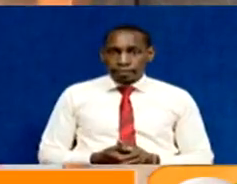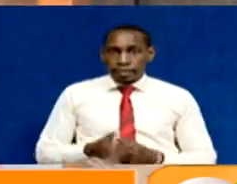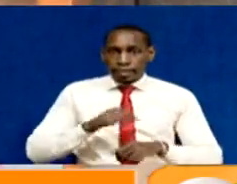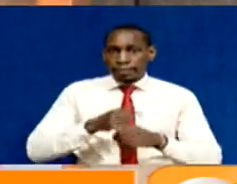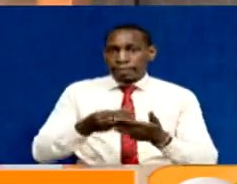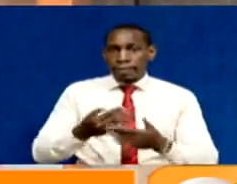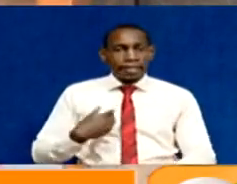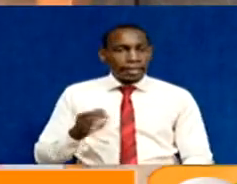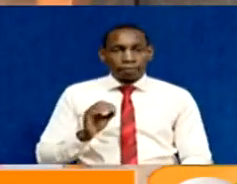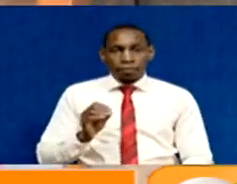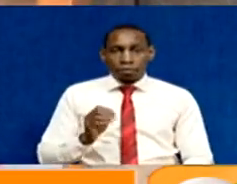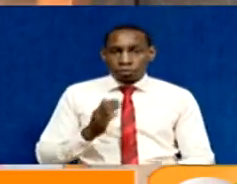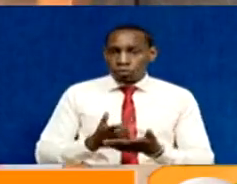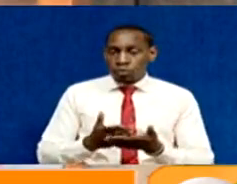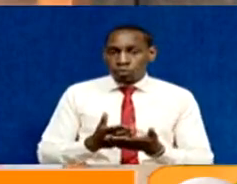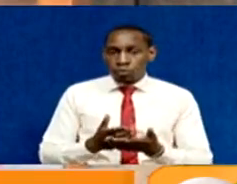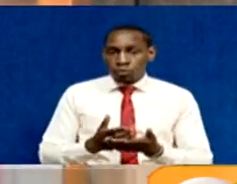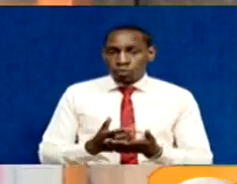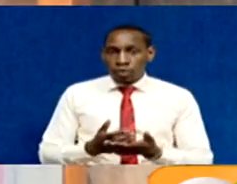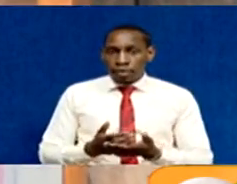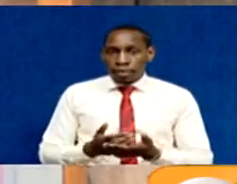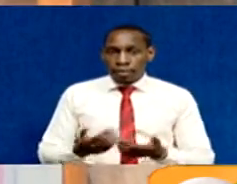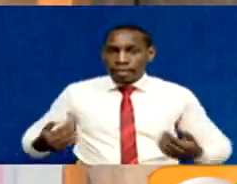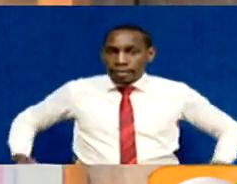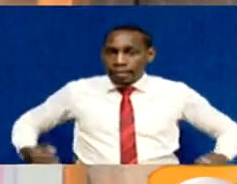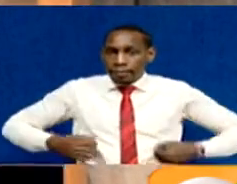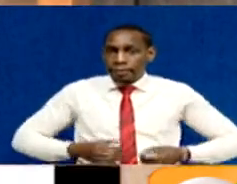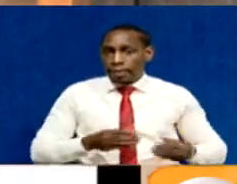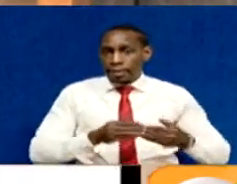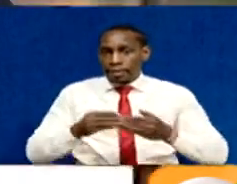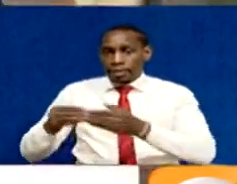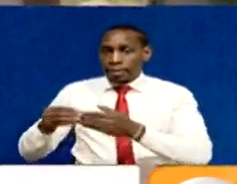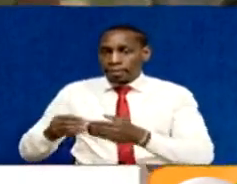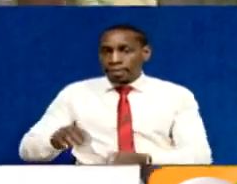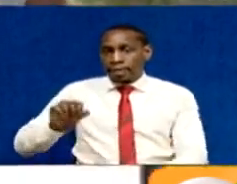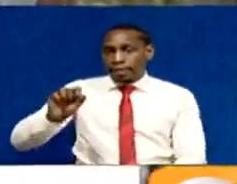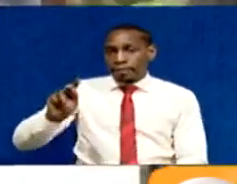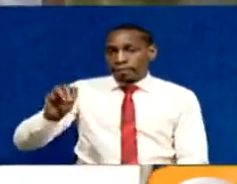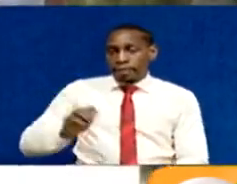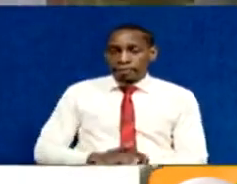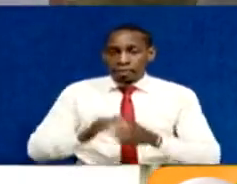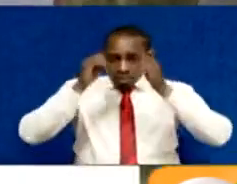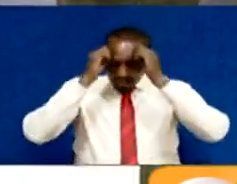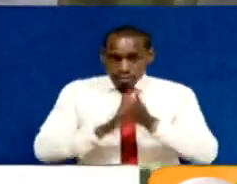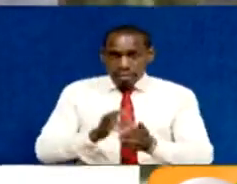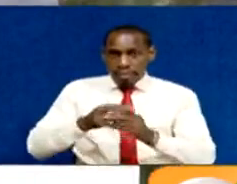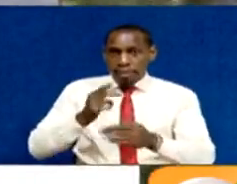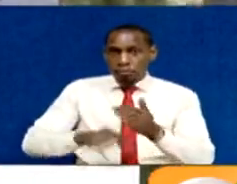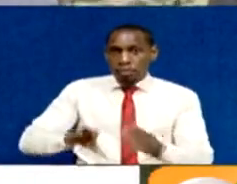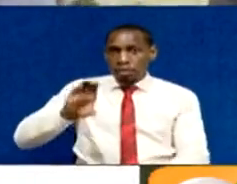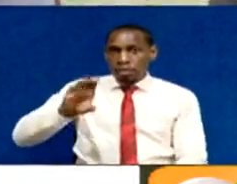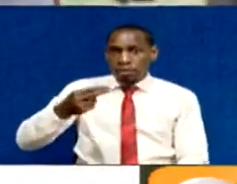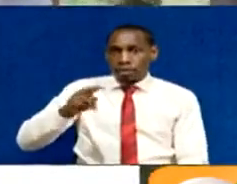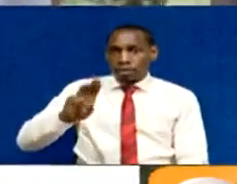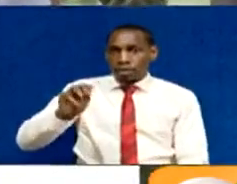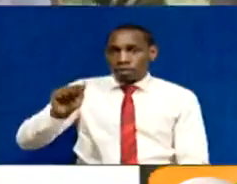tena pesa, nabeba tu na mgongo. Naenda shule kilomita 5. Jepchumba anayejulikana kama Chumba, alizaliwa na